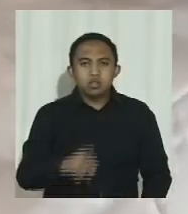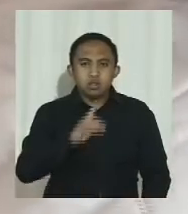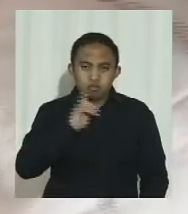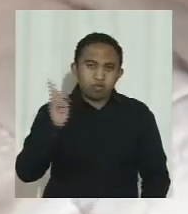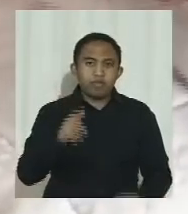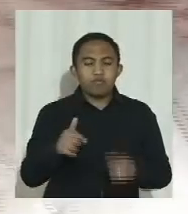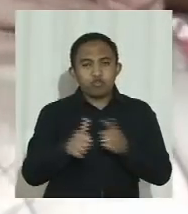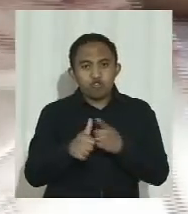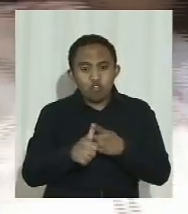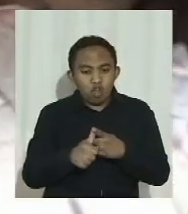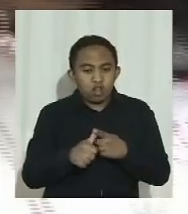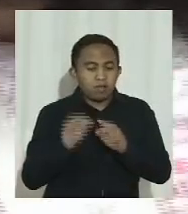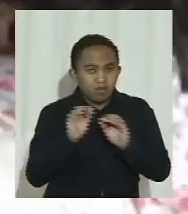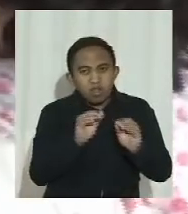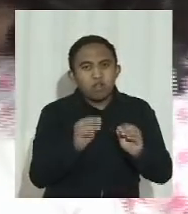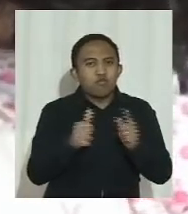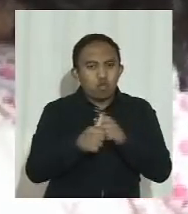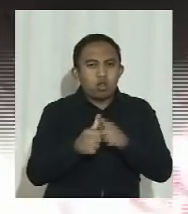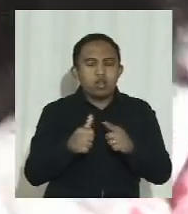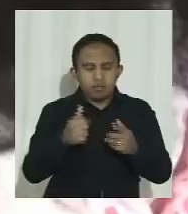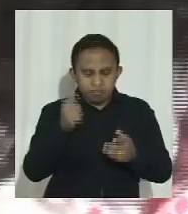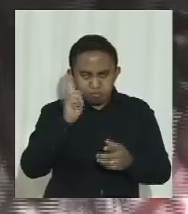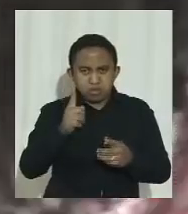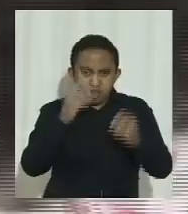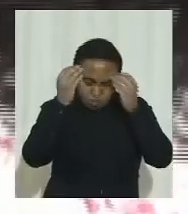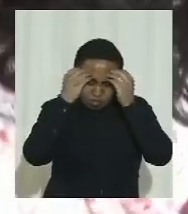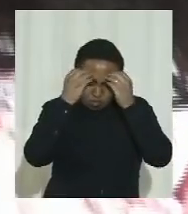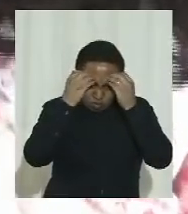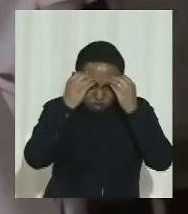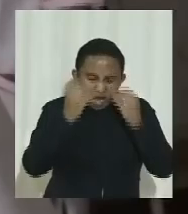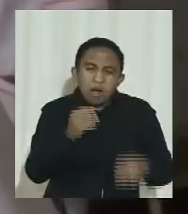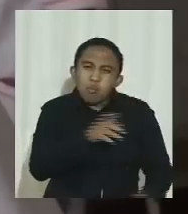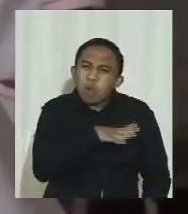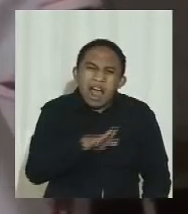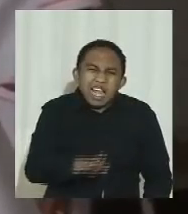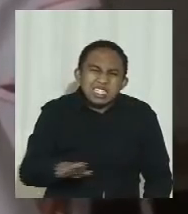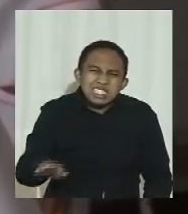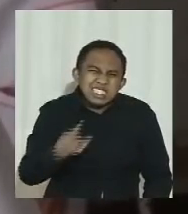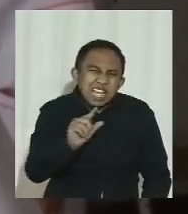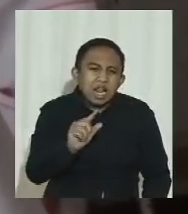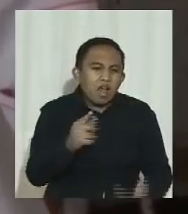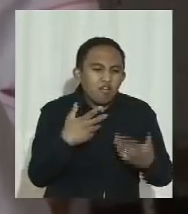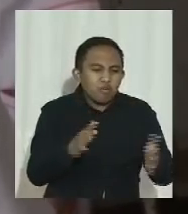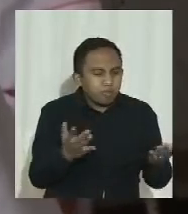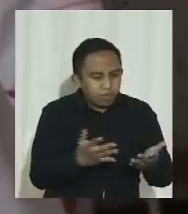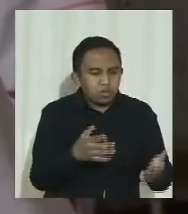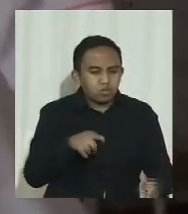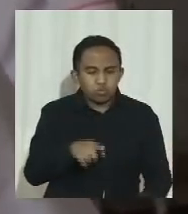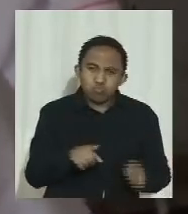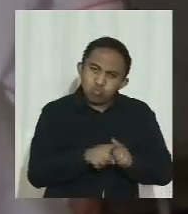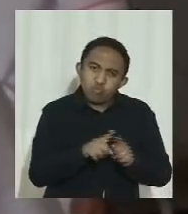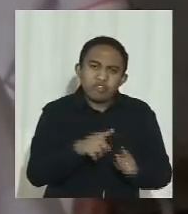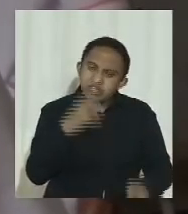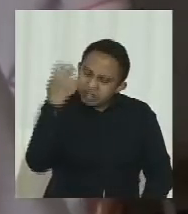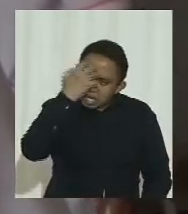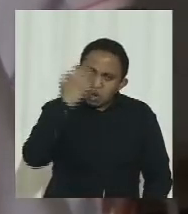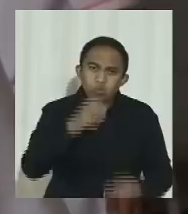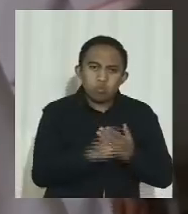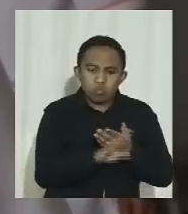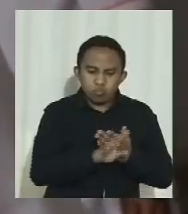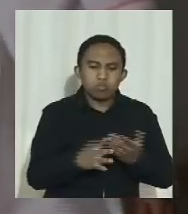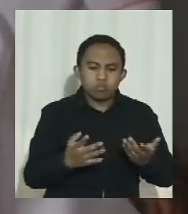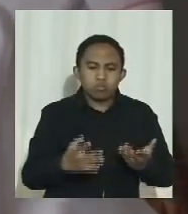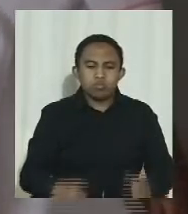ireo fepetra andraisanareo zaza madinika, ireo tonga madinika ireo zany a tena hoe saritady izy na dia resahany io lara